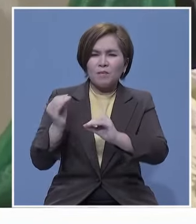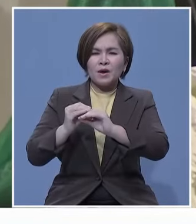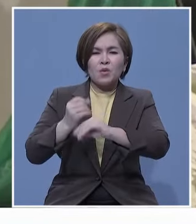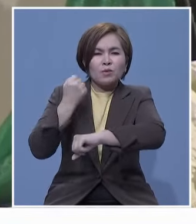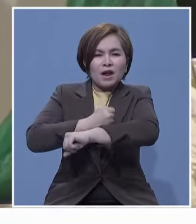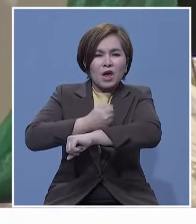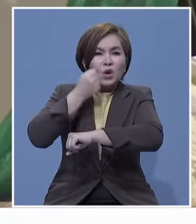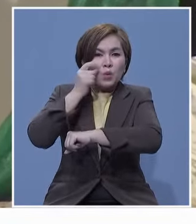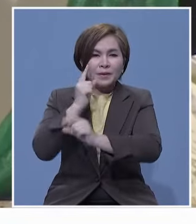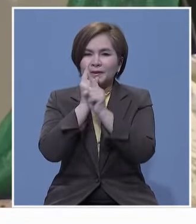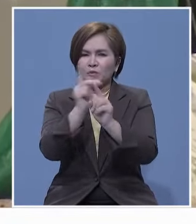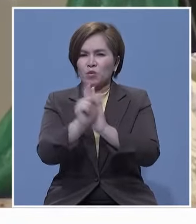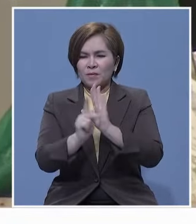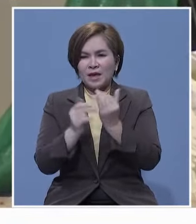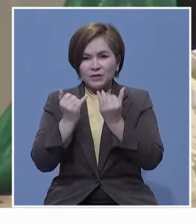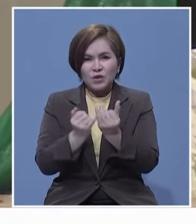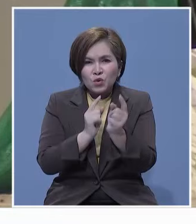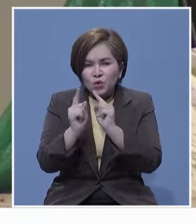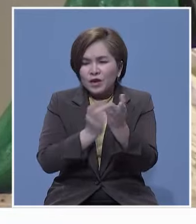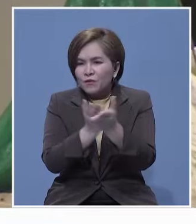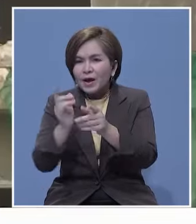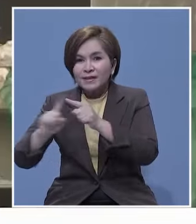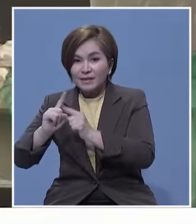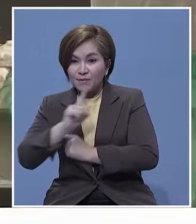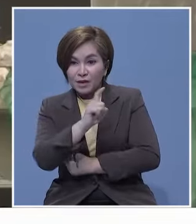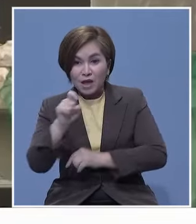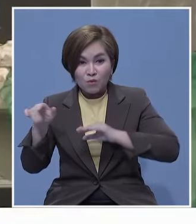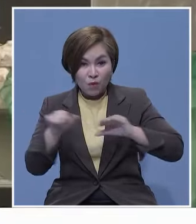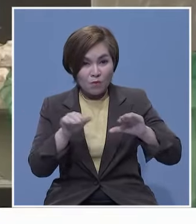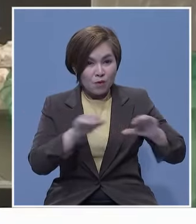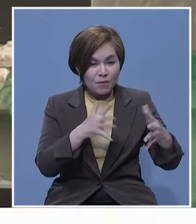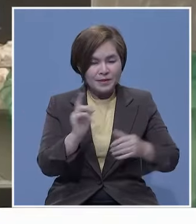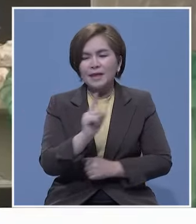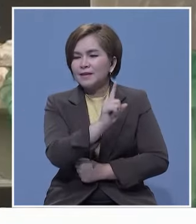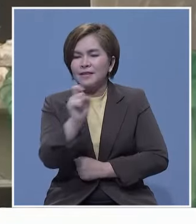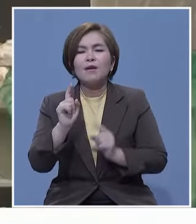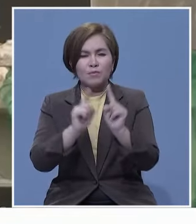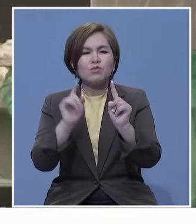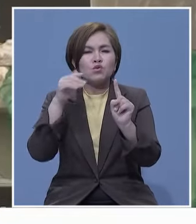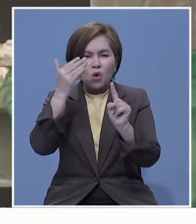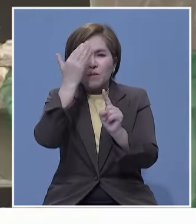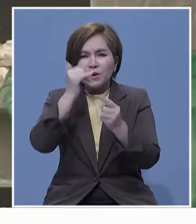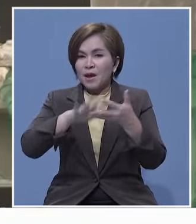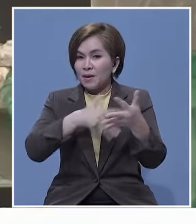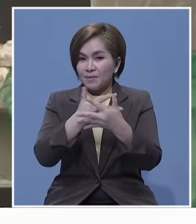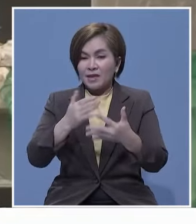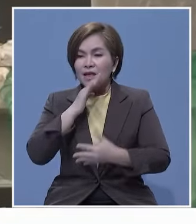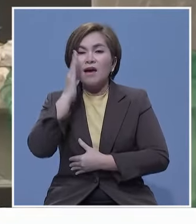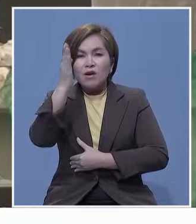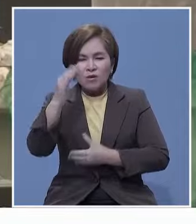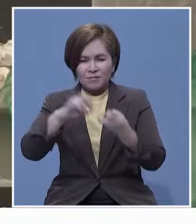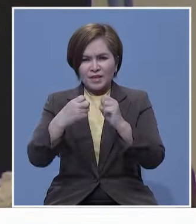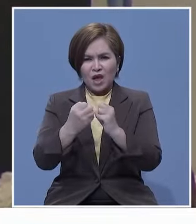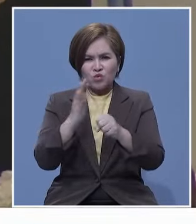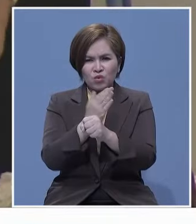รือกับคณะกรรมการค่าจ้างไรยภาคีเพื่อประเมินความพร้อมของแต่ละอุตสาหกรรมนะครับและจัดเรียมมาตรการช่วยเหลือสำหรับธุรกิจที่